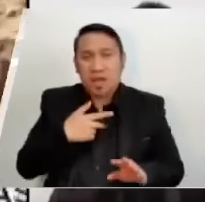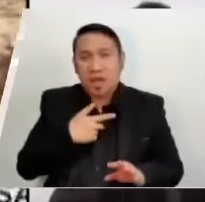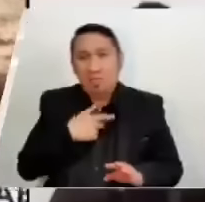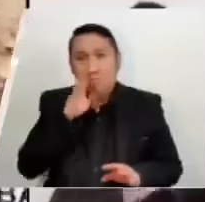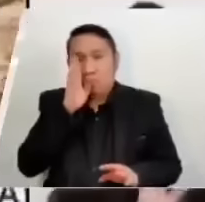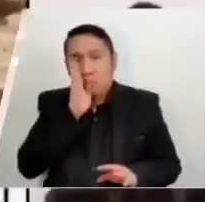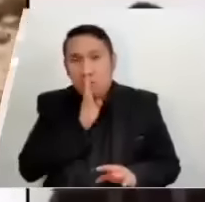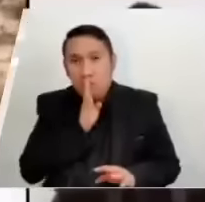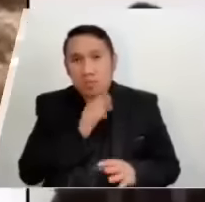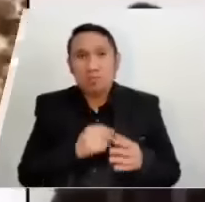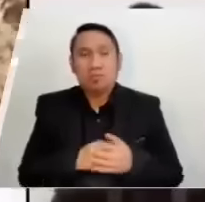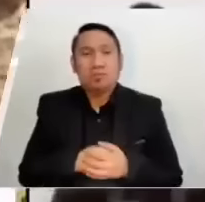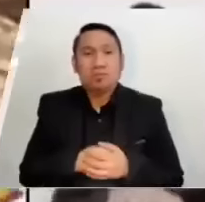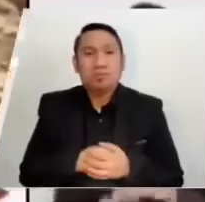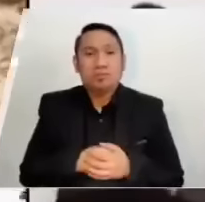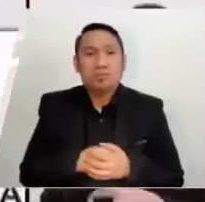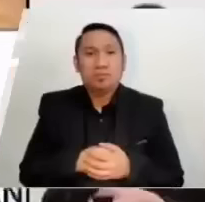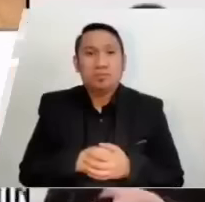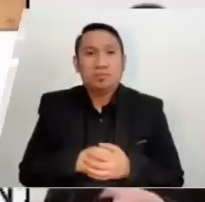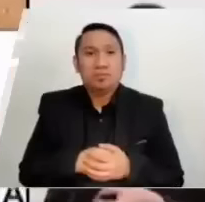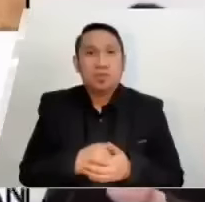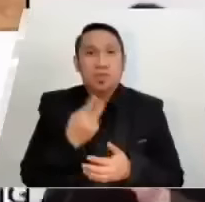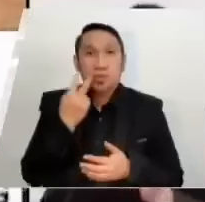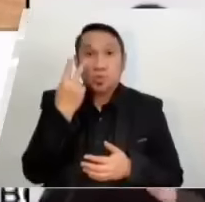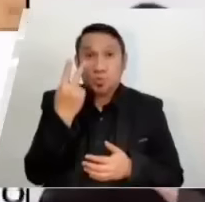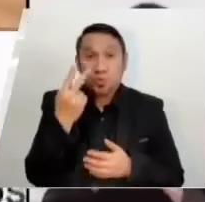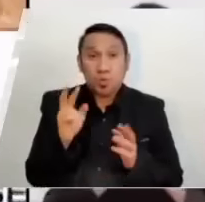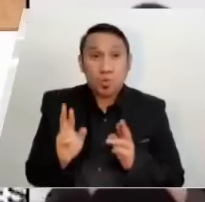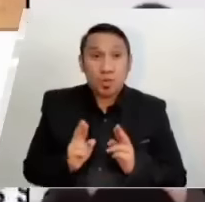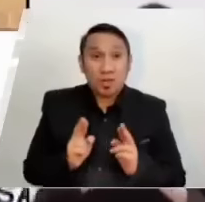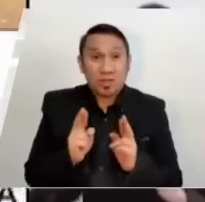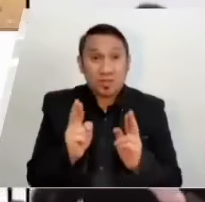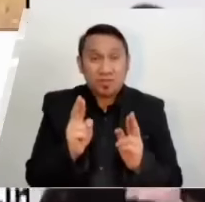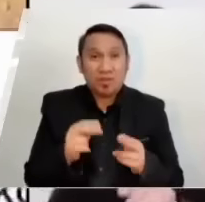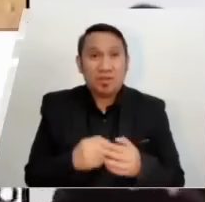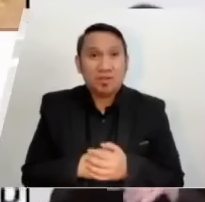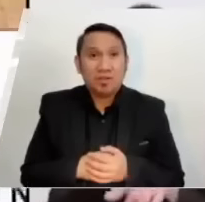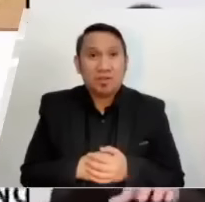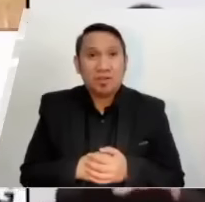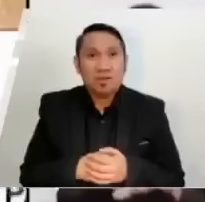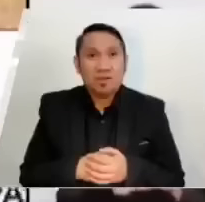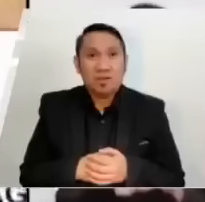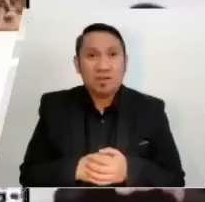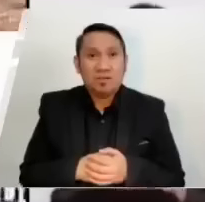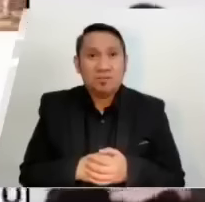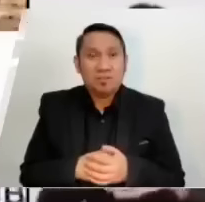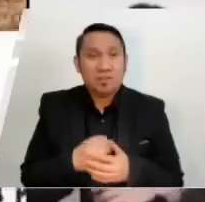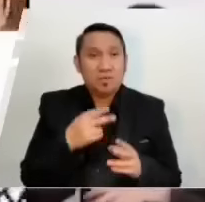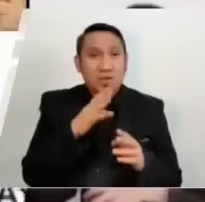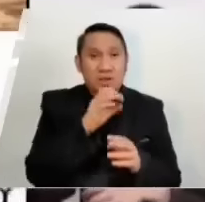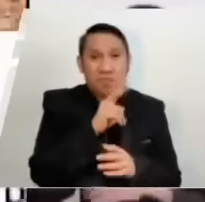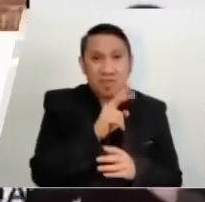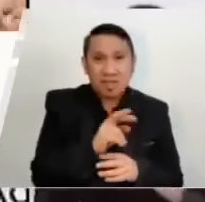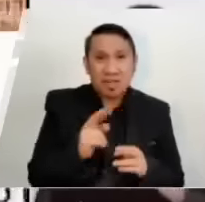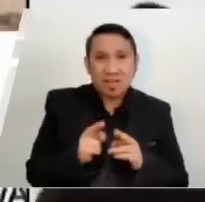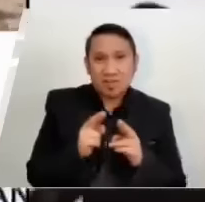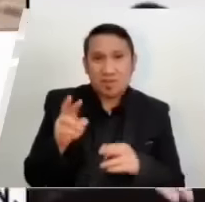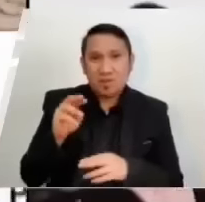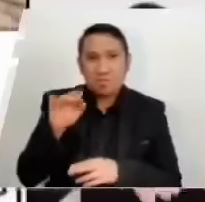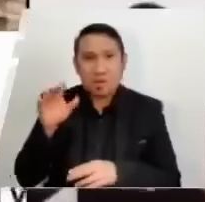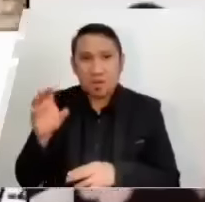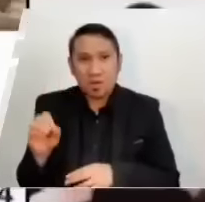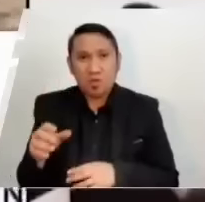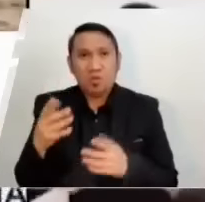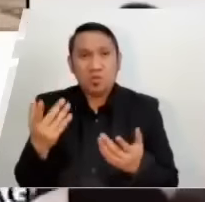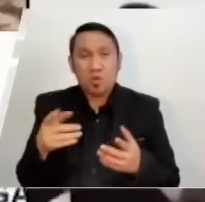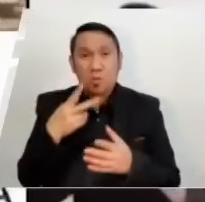major two major river namin, yung Cabilla River at Mauhaw River, are parehas na silang tuyo. As